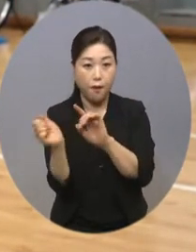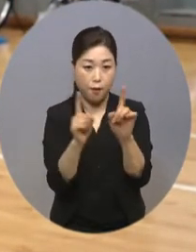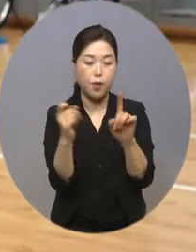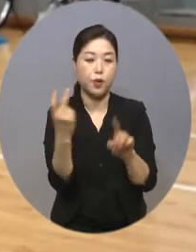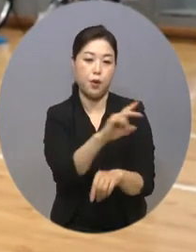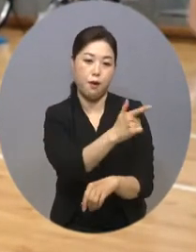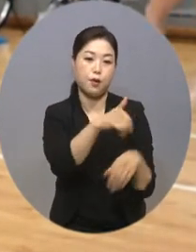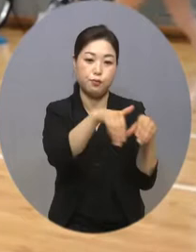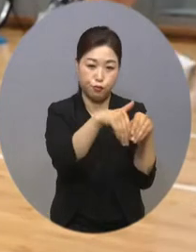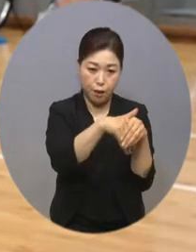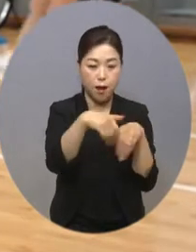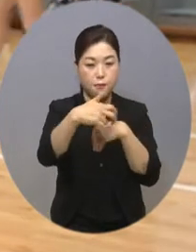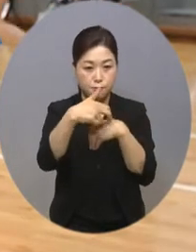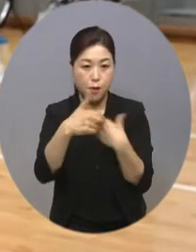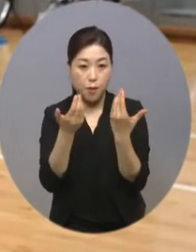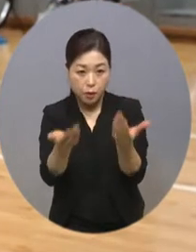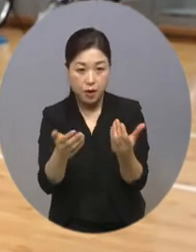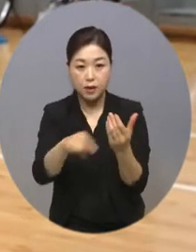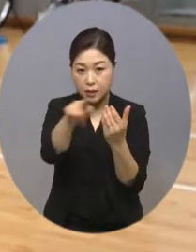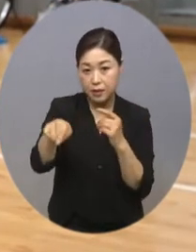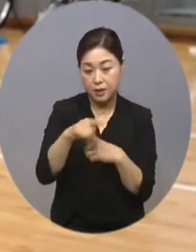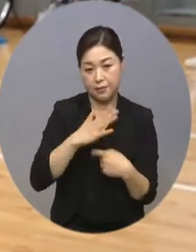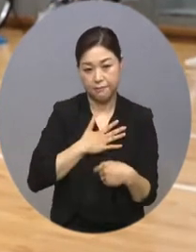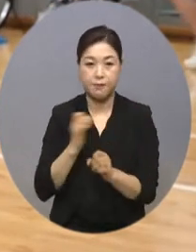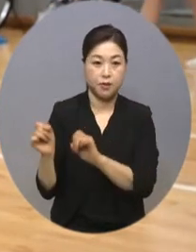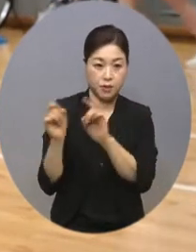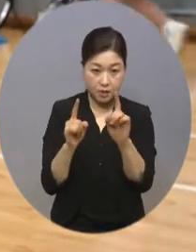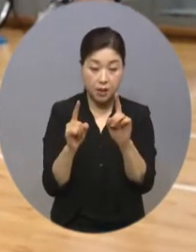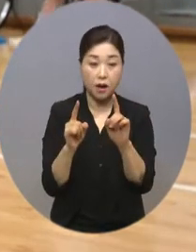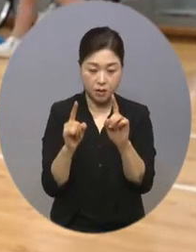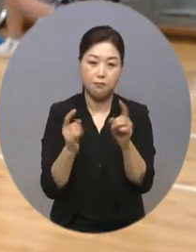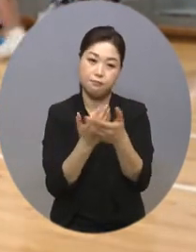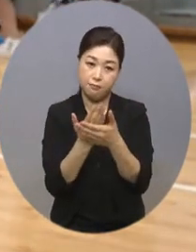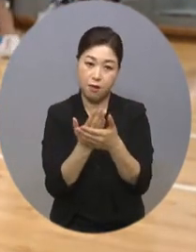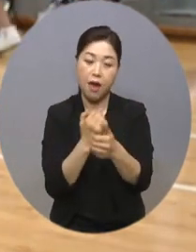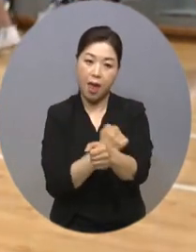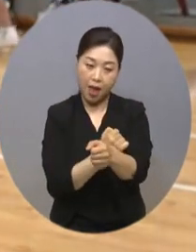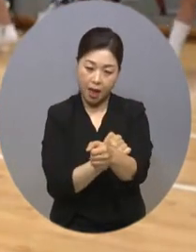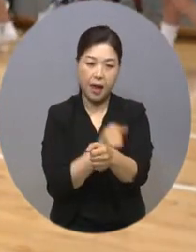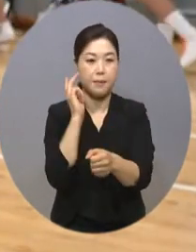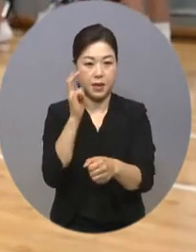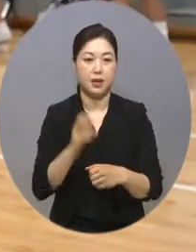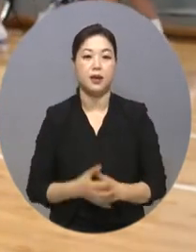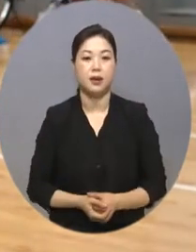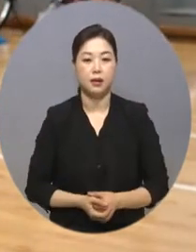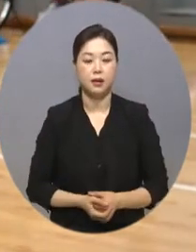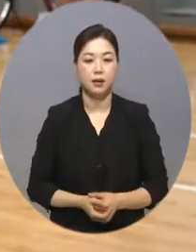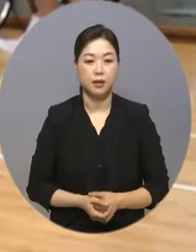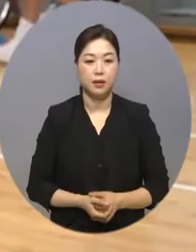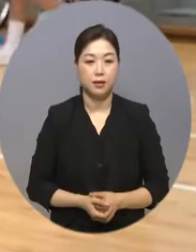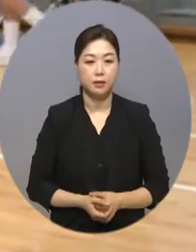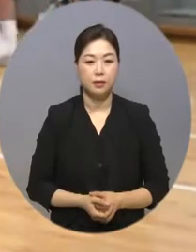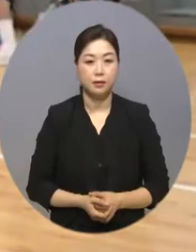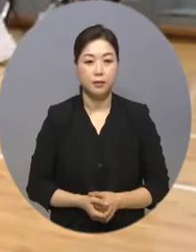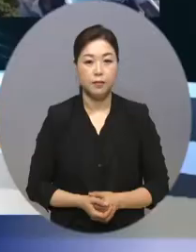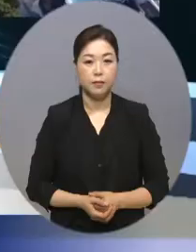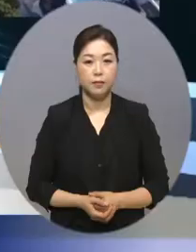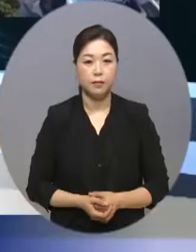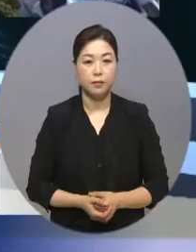문화공연과 의료봉사로 그들의 힐링 시간이 되었길 기대합니다. 복지TV 전북방송 장유진입니다.